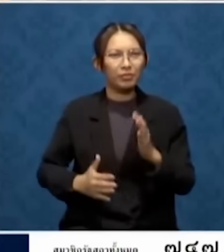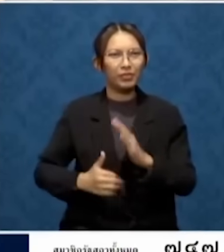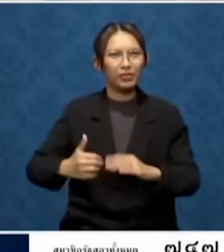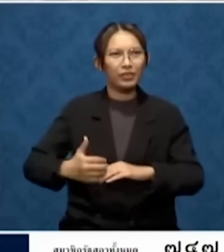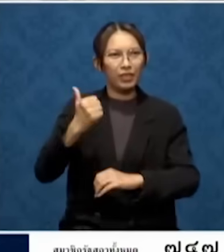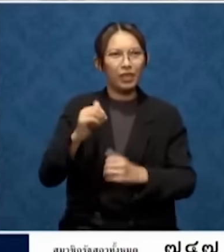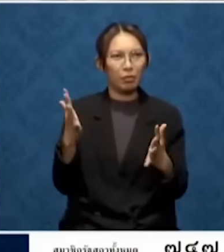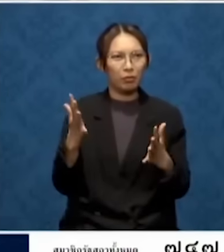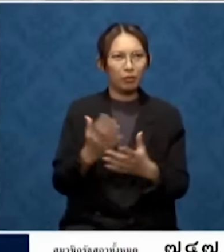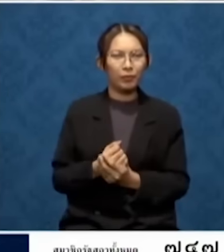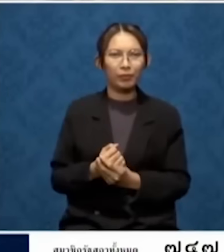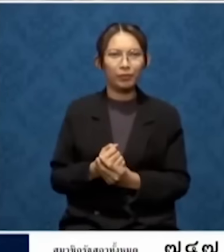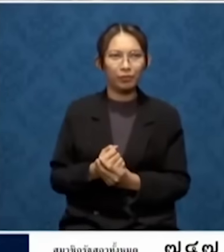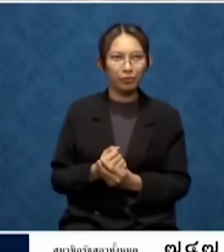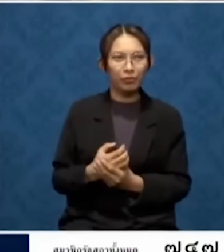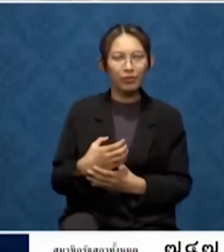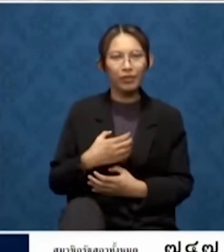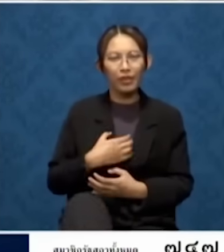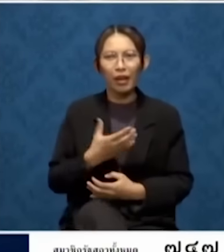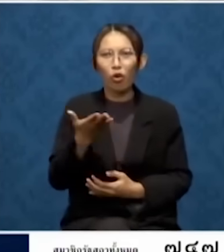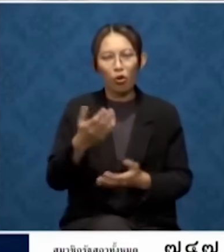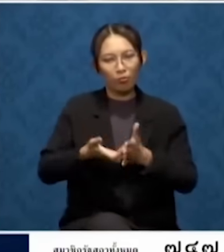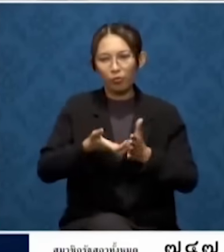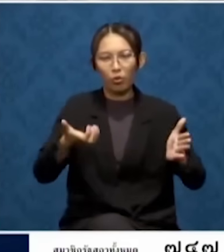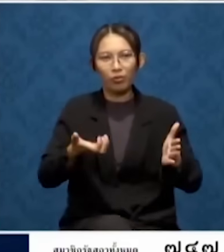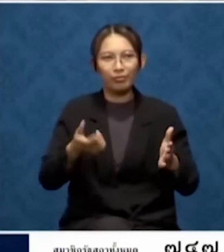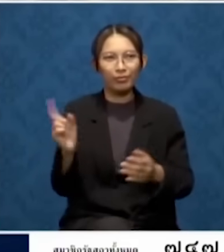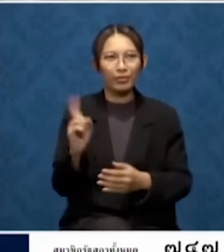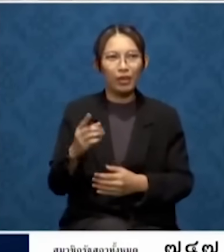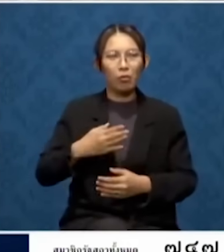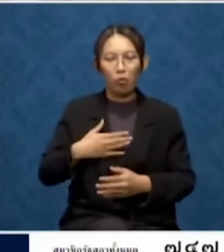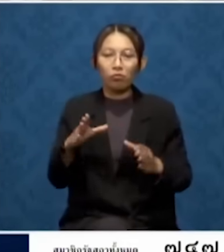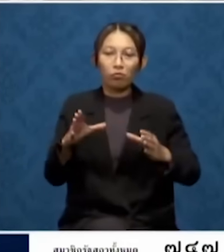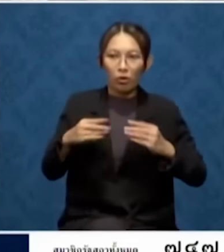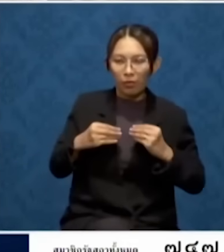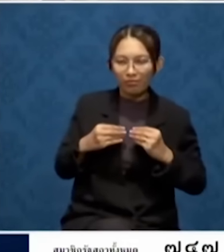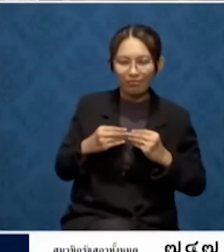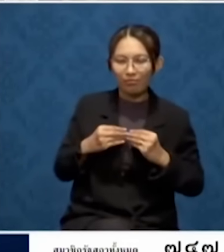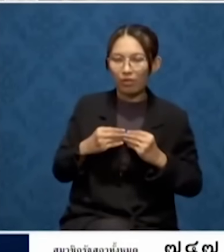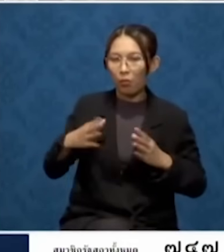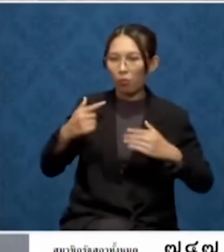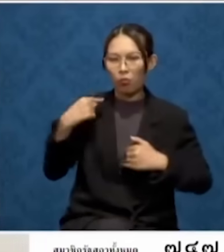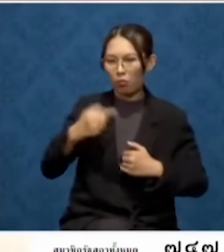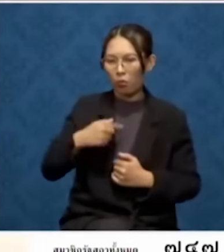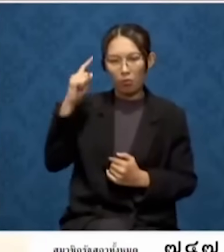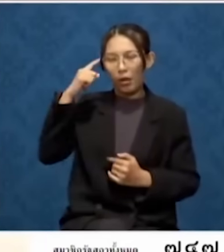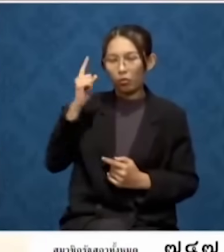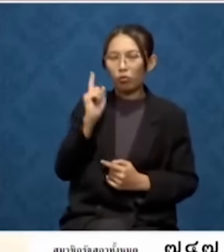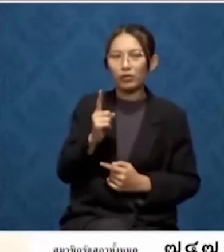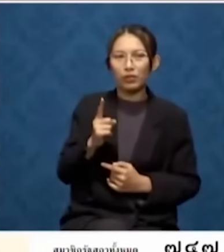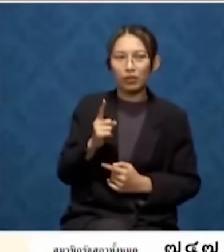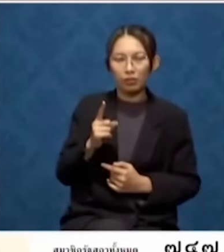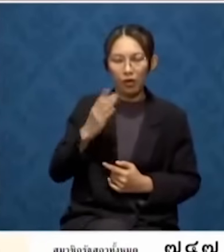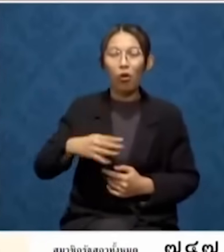้ผมอยากให้คุณเตือนใจถอนคำว่าผมไปรู้เห็นเป็นใจผมไม่รู้เห็นเป็นใจจริงๆเพราะมีการ